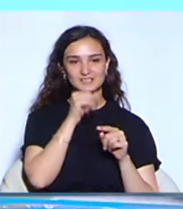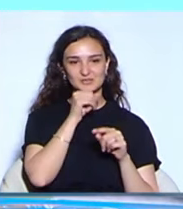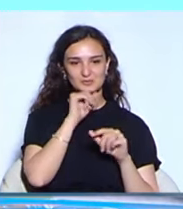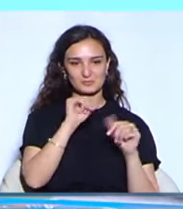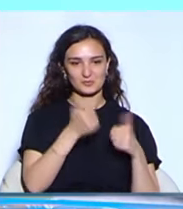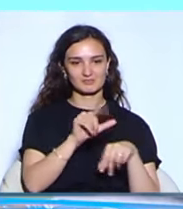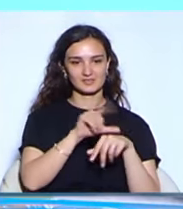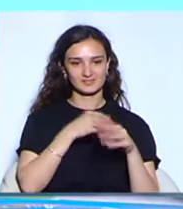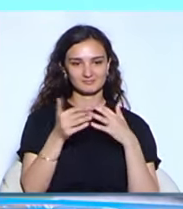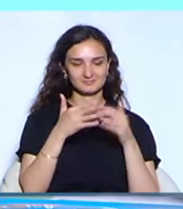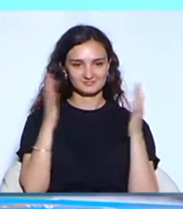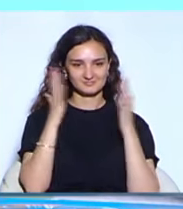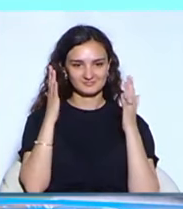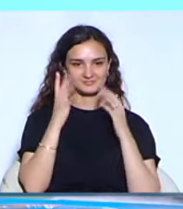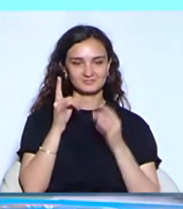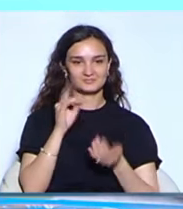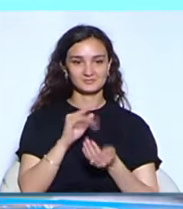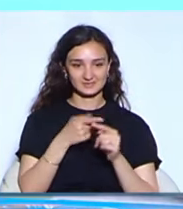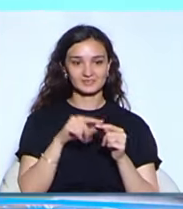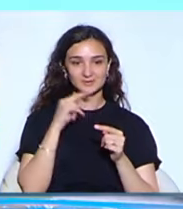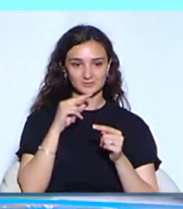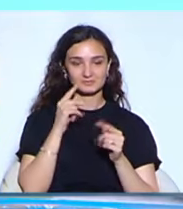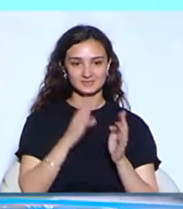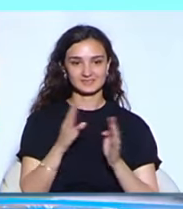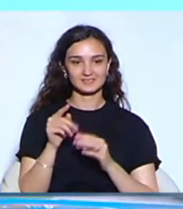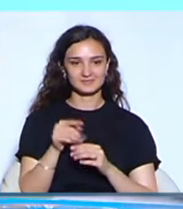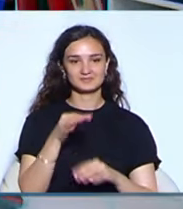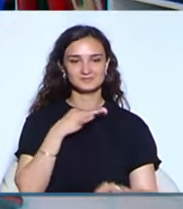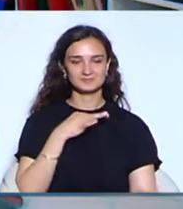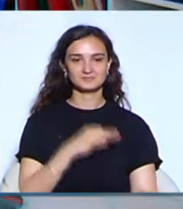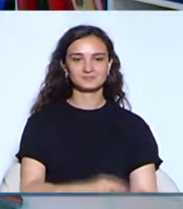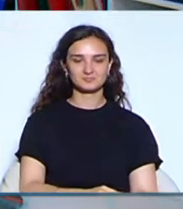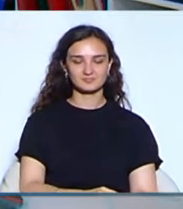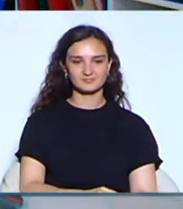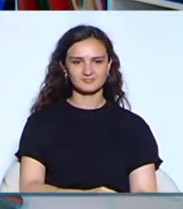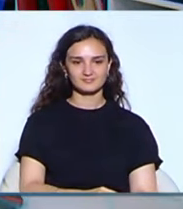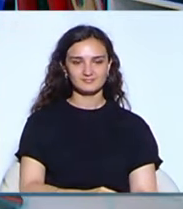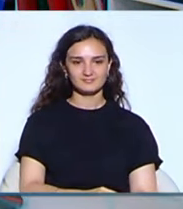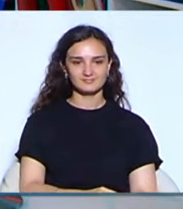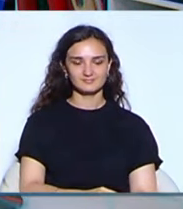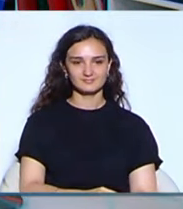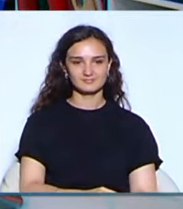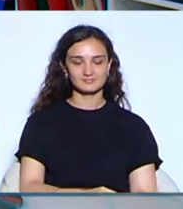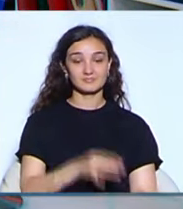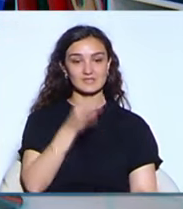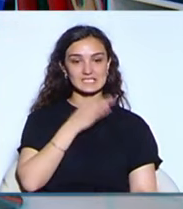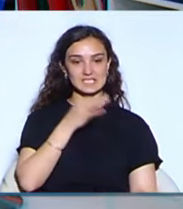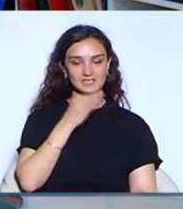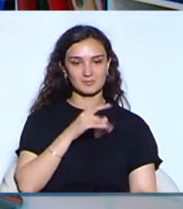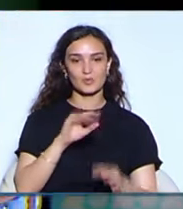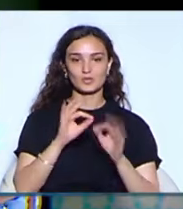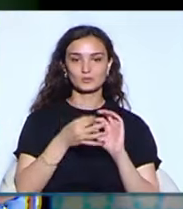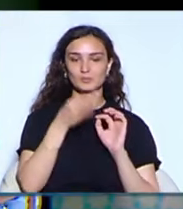მოდელით როგორ ირტყამს თავში? არის თუ არა საყურადღებო ქცევა? მოდით გვითხარით. წლის და 7 თვის. წლის და 7 თვის. სანამ კონკრეტულ